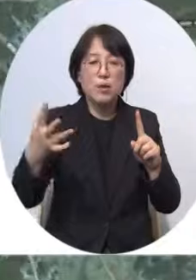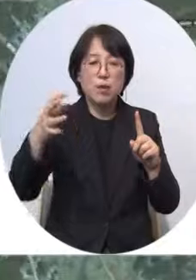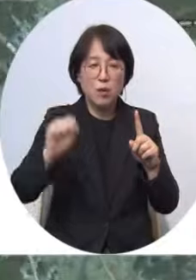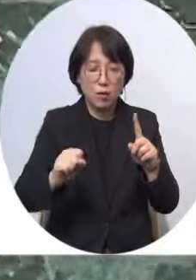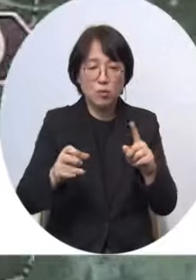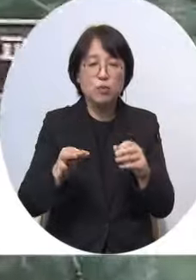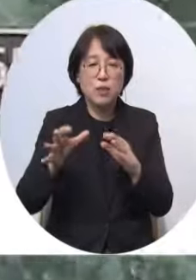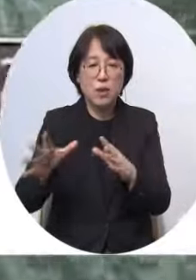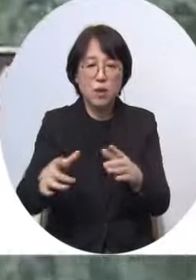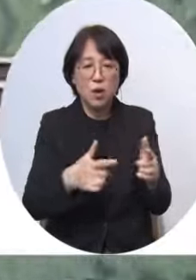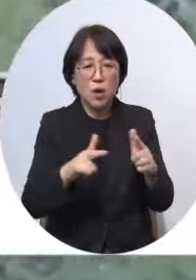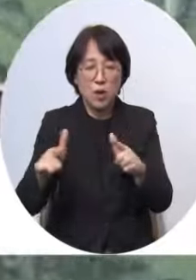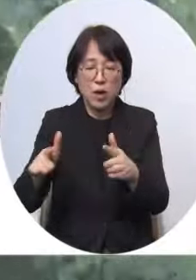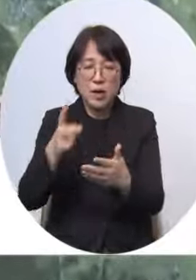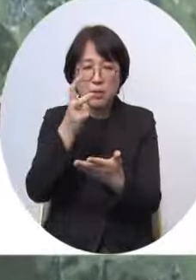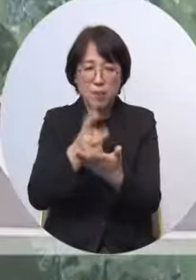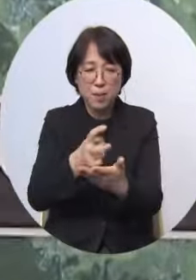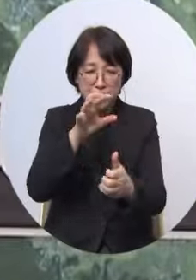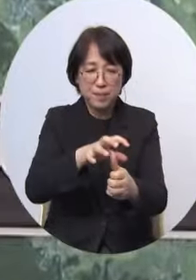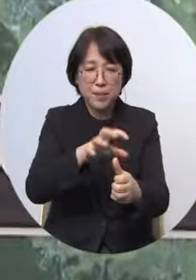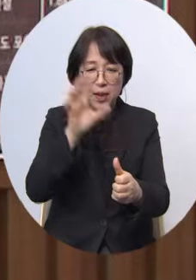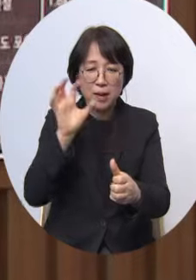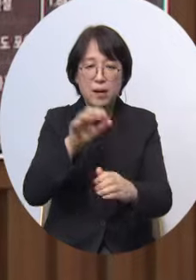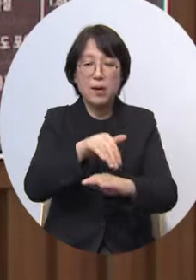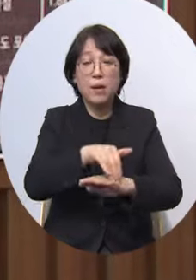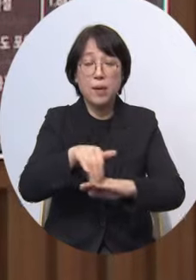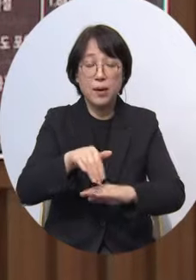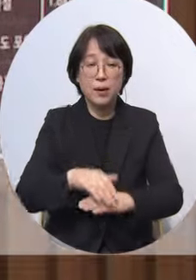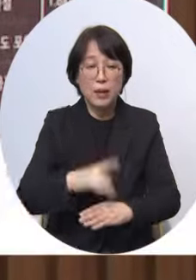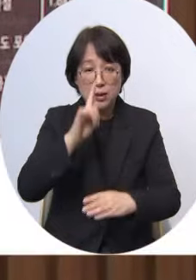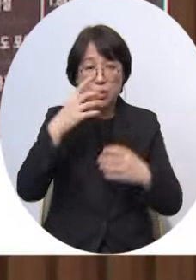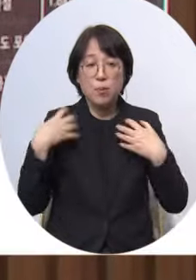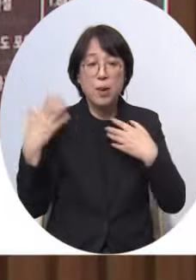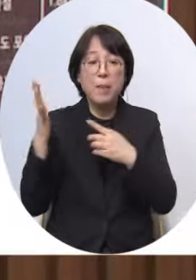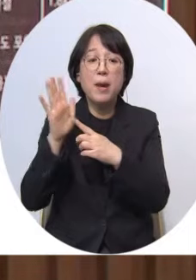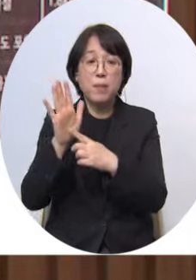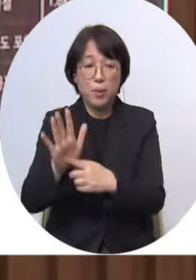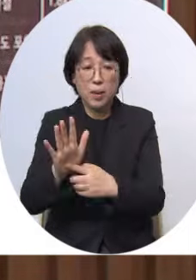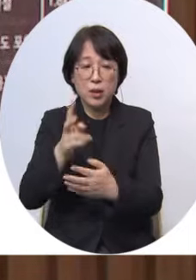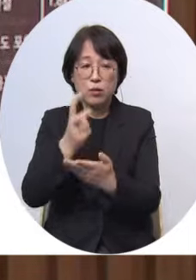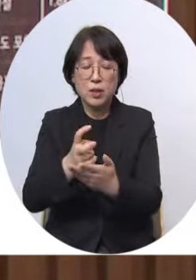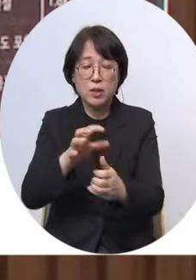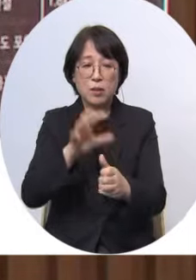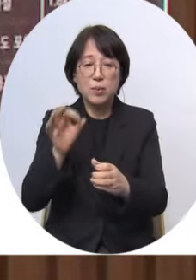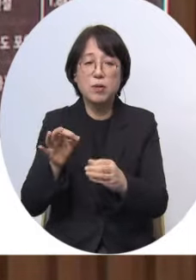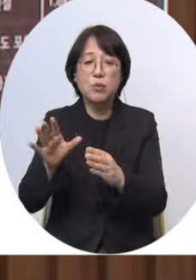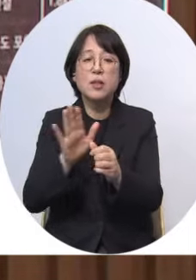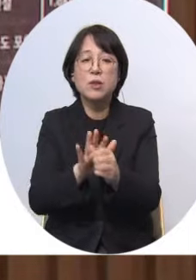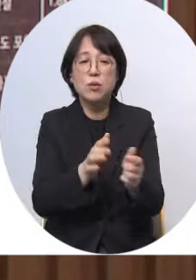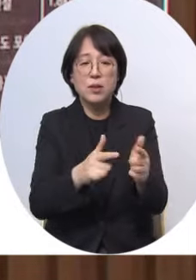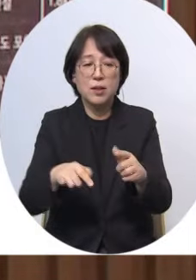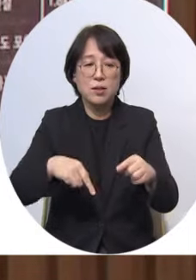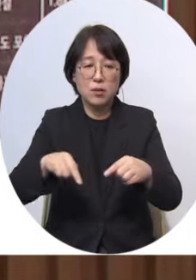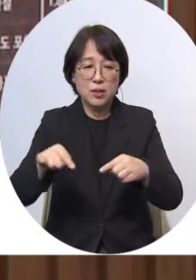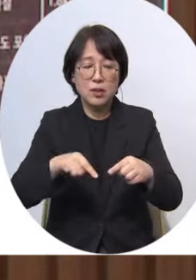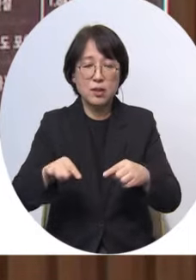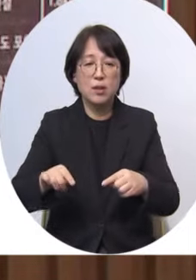투입하고 각종 규제도 철폐하기로 했습니다. 정부가 발표한 규제 철폐와 투자 지원 등의 지원